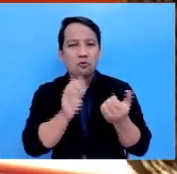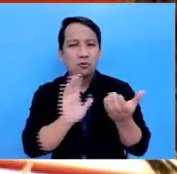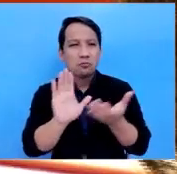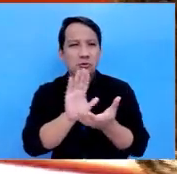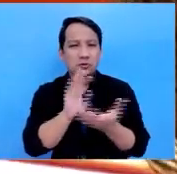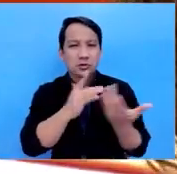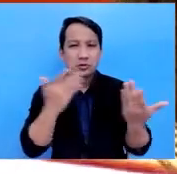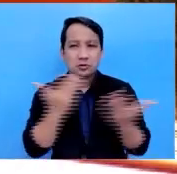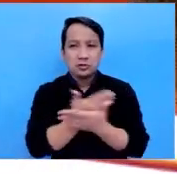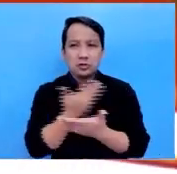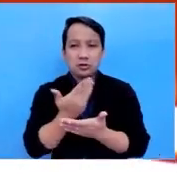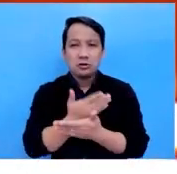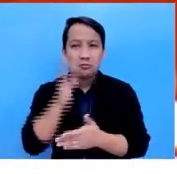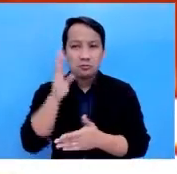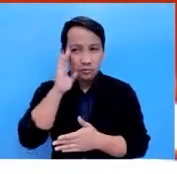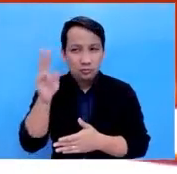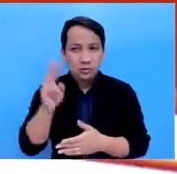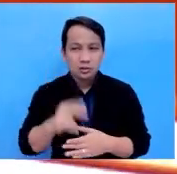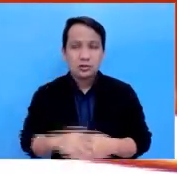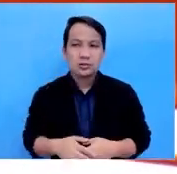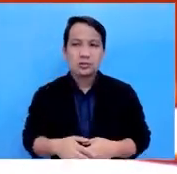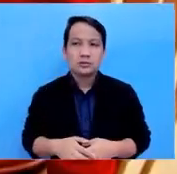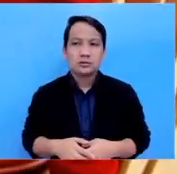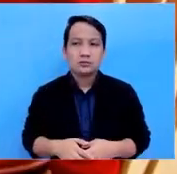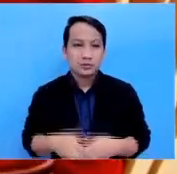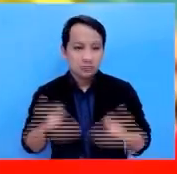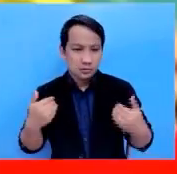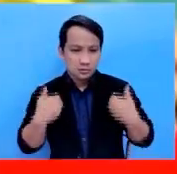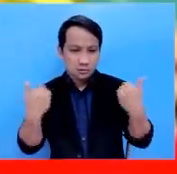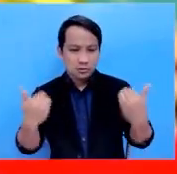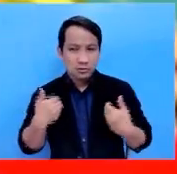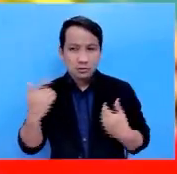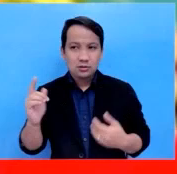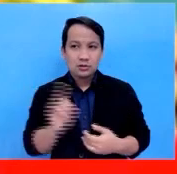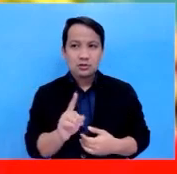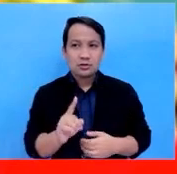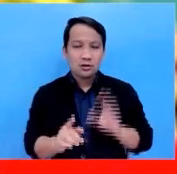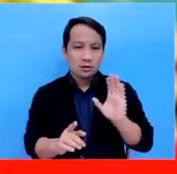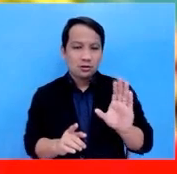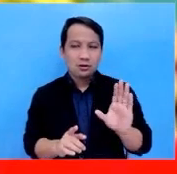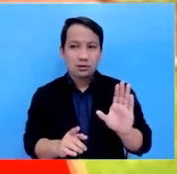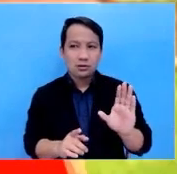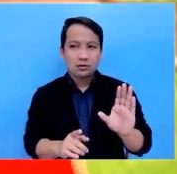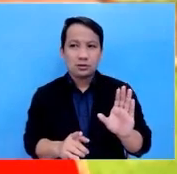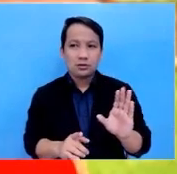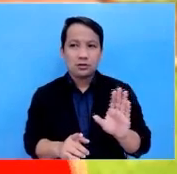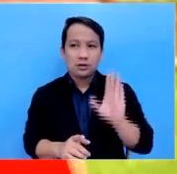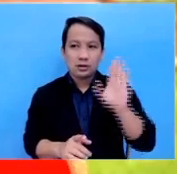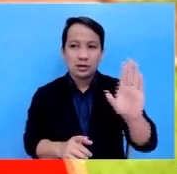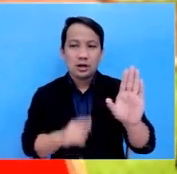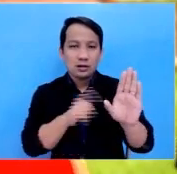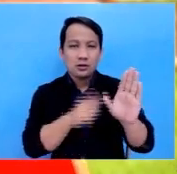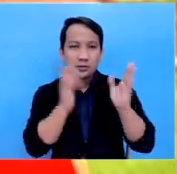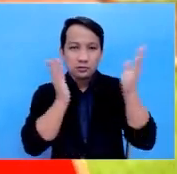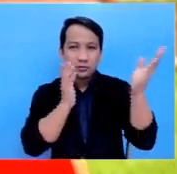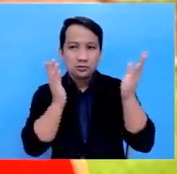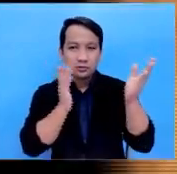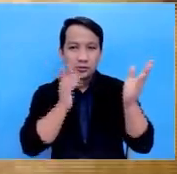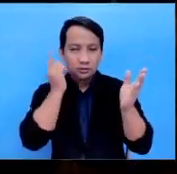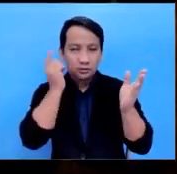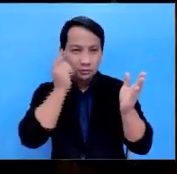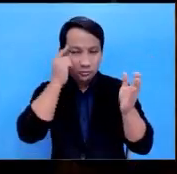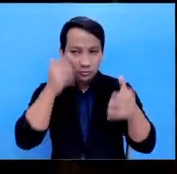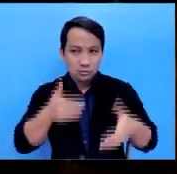ang batang Bongbong. Teenager na siya noon. So, ang ano niya noon, nag-serve siya as a governor